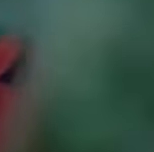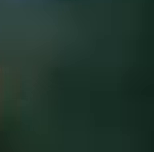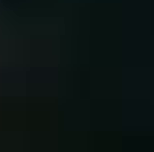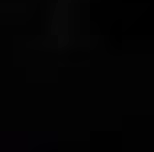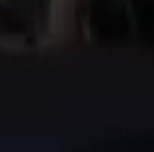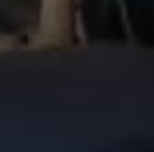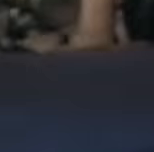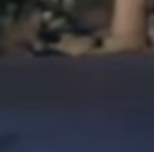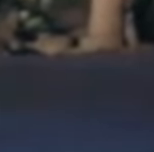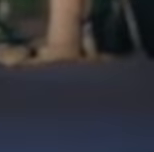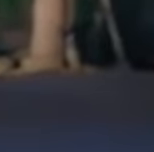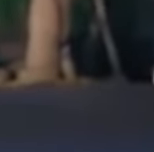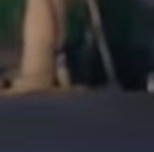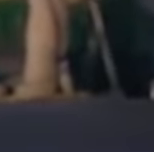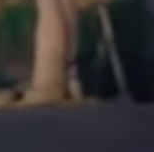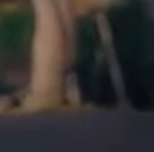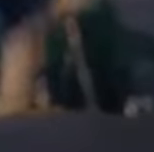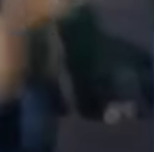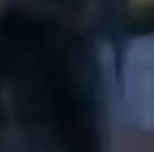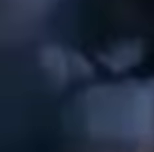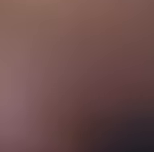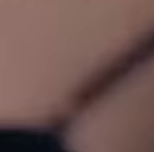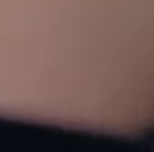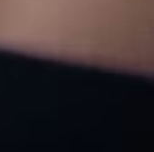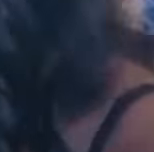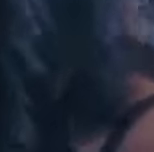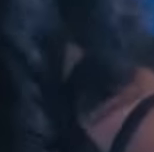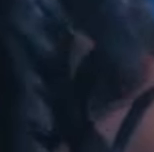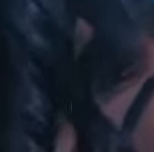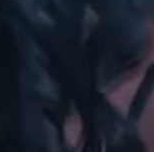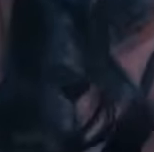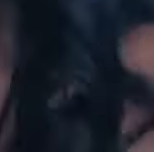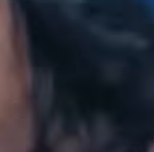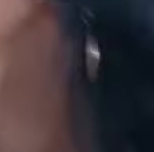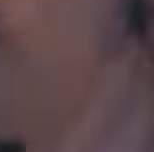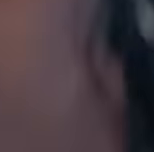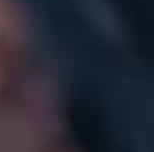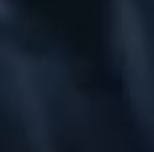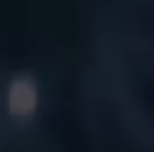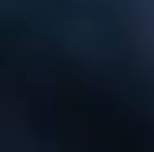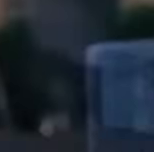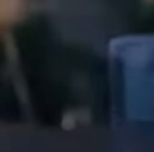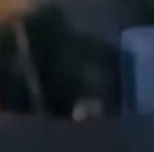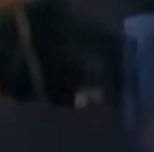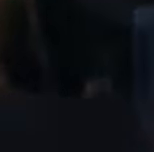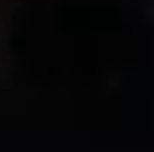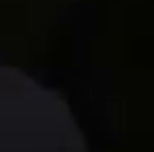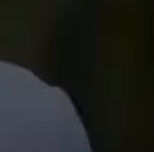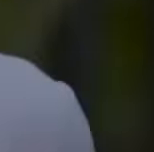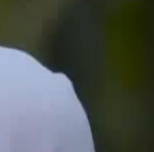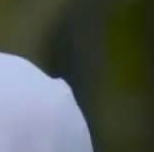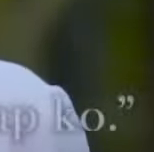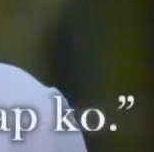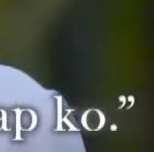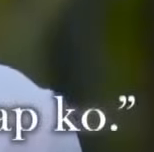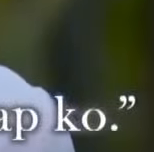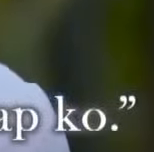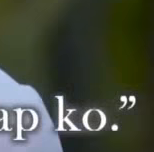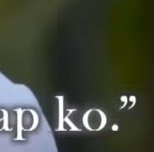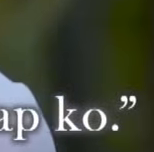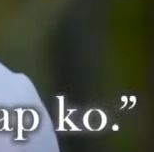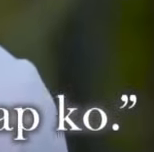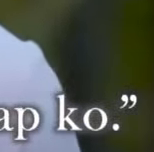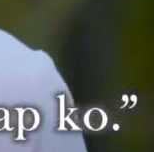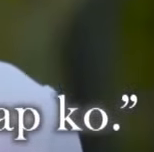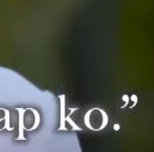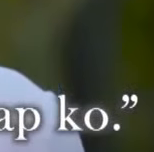masaya. Wala ka na ba talagang hiya sa sarili mo? Eh, ikaw nga doon palagi pasulpon-sulpon para mahihayin ako eh! Pero bakit sila